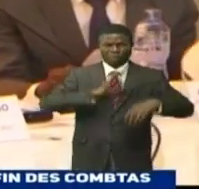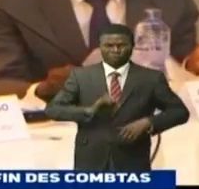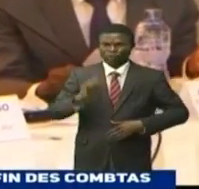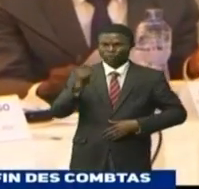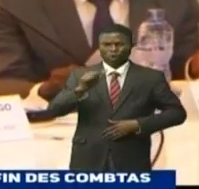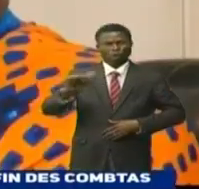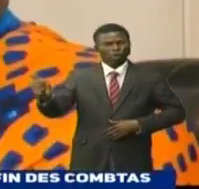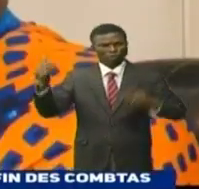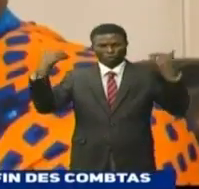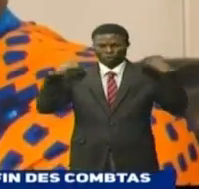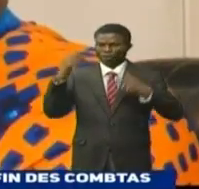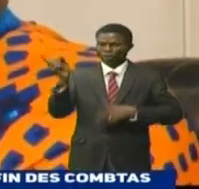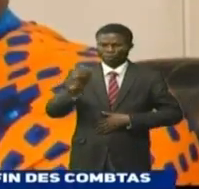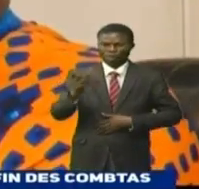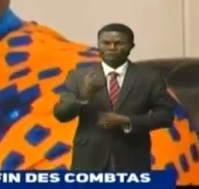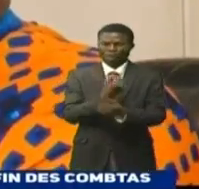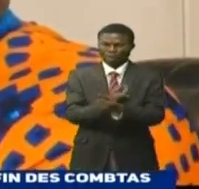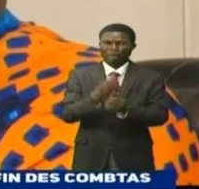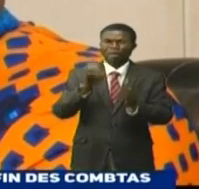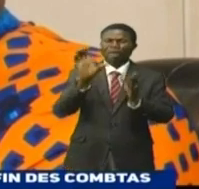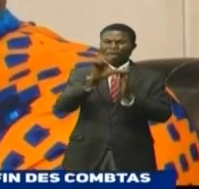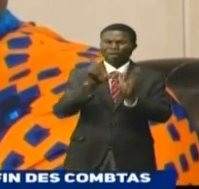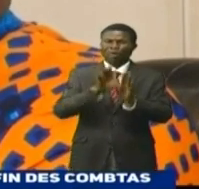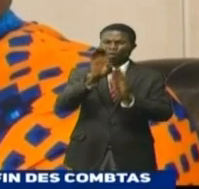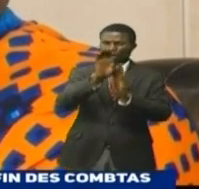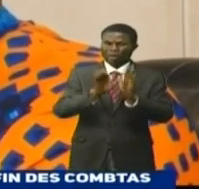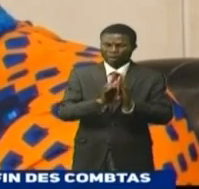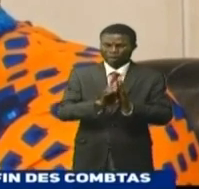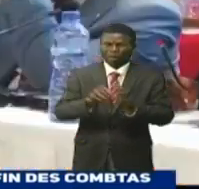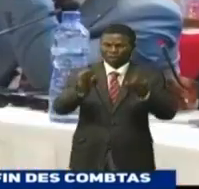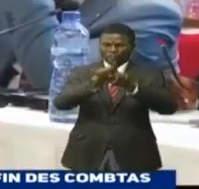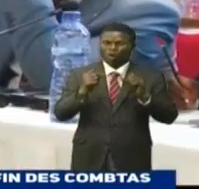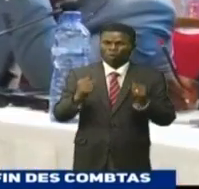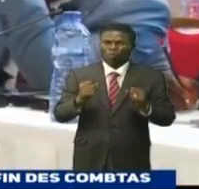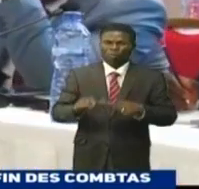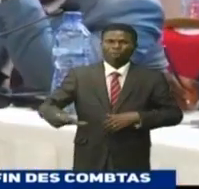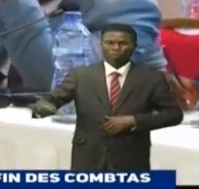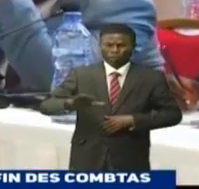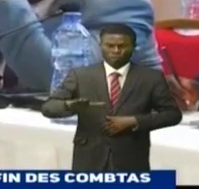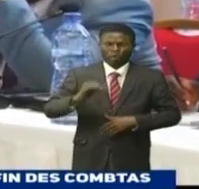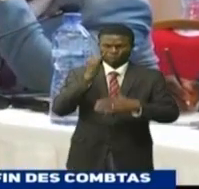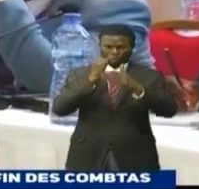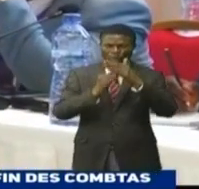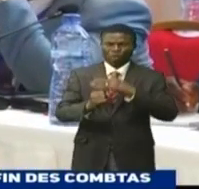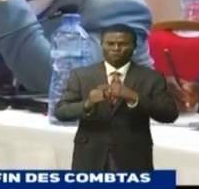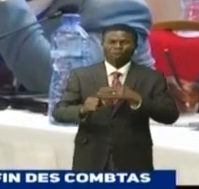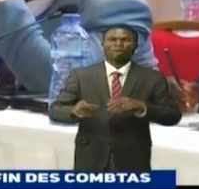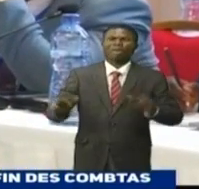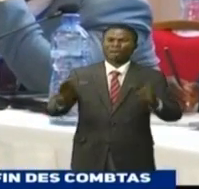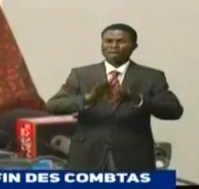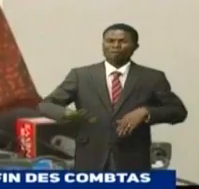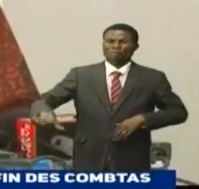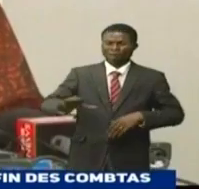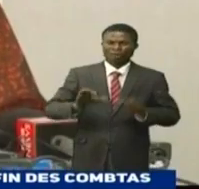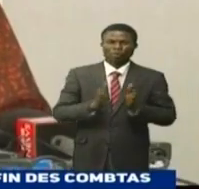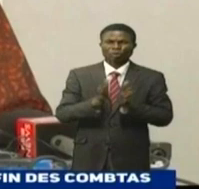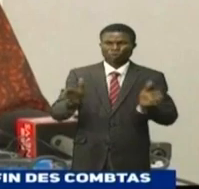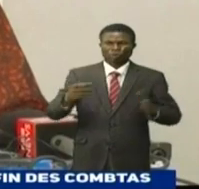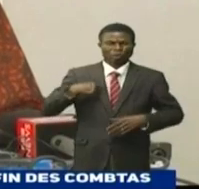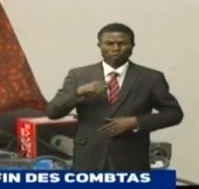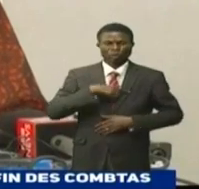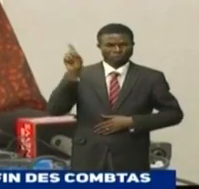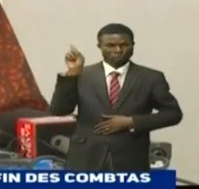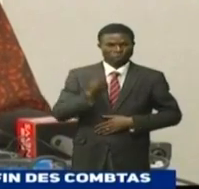Tshisekedi chulumbo a respecté la constitution de ce pays ainsi que la souveraineté et l'intégrité de son territoire nous ne sommes pas venus